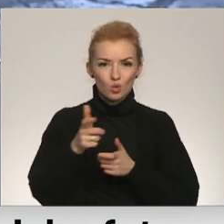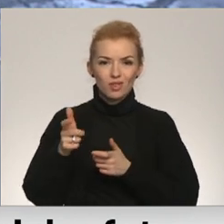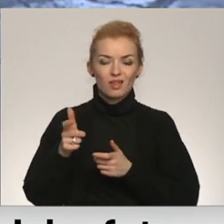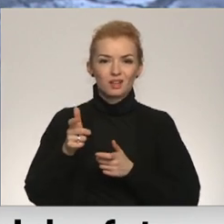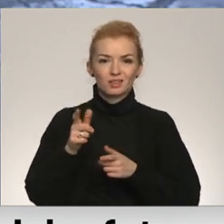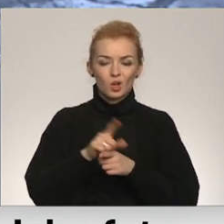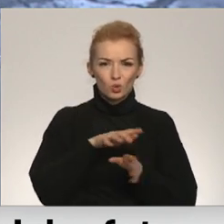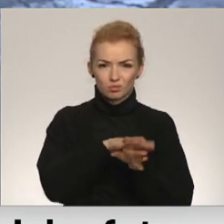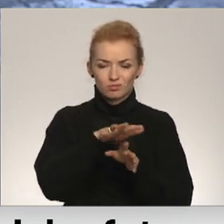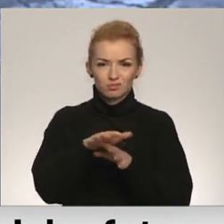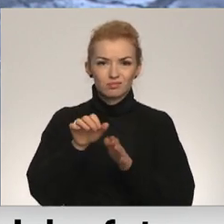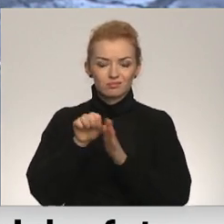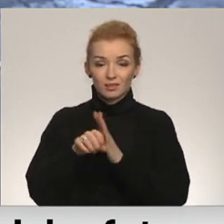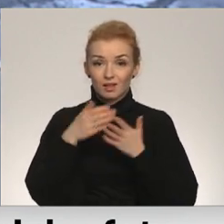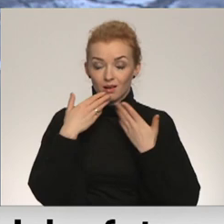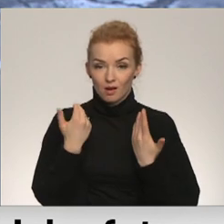varmācīgas,